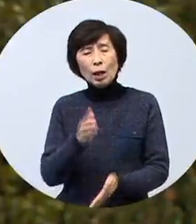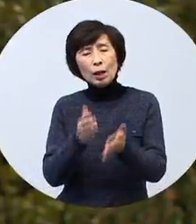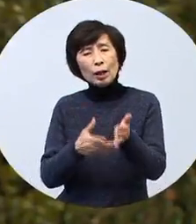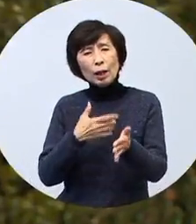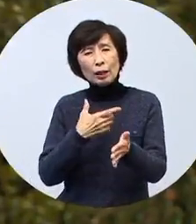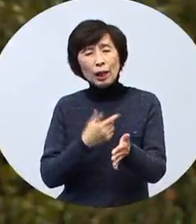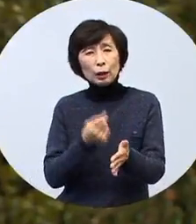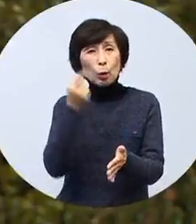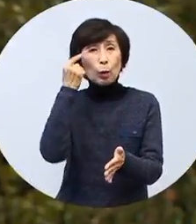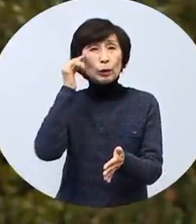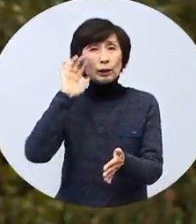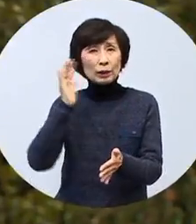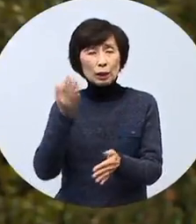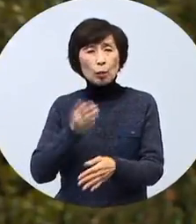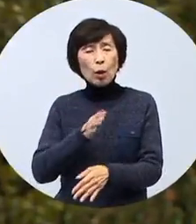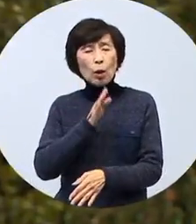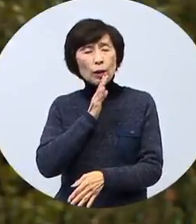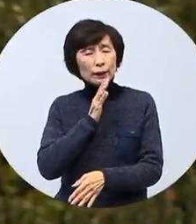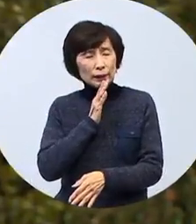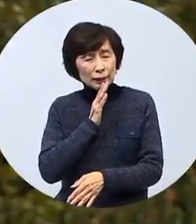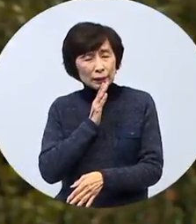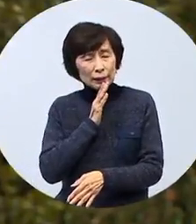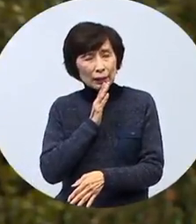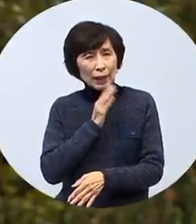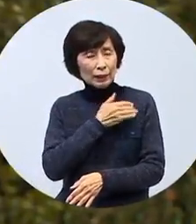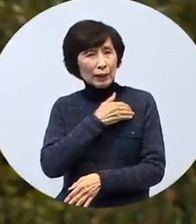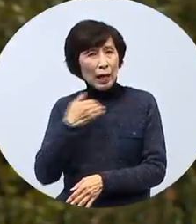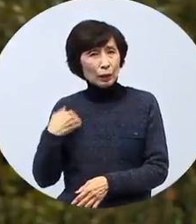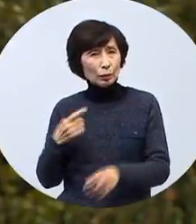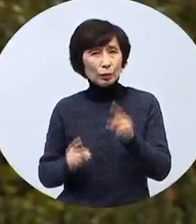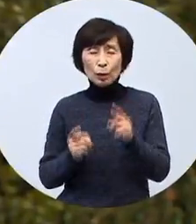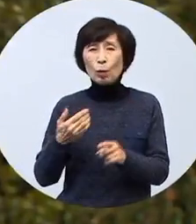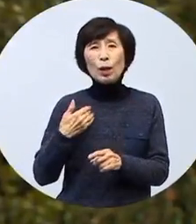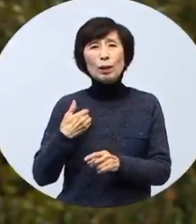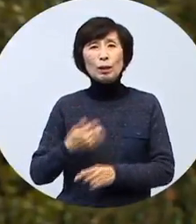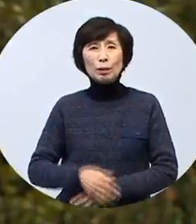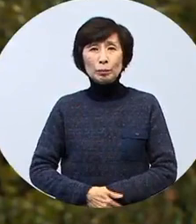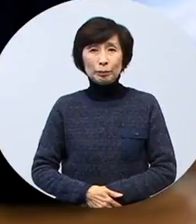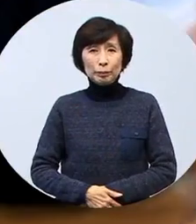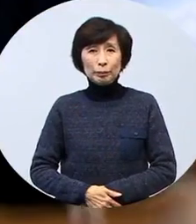気持ちはありますが、実際に起きたらちょっと分からないです。